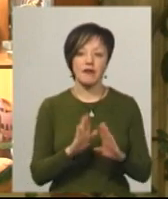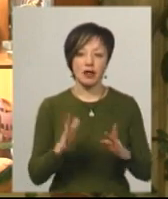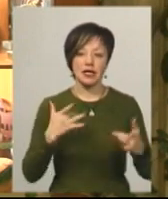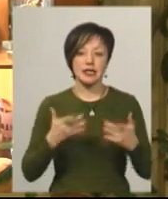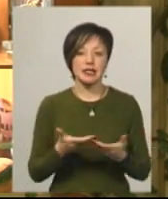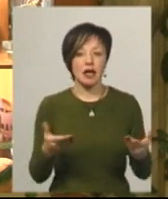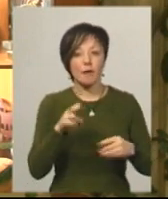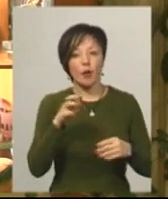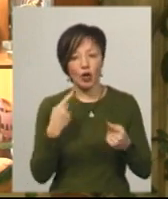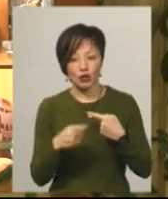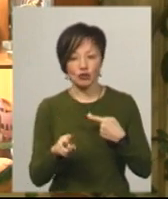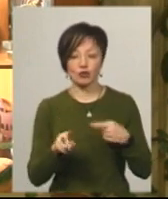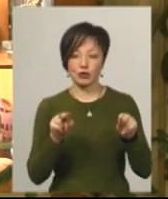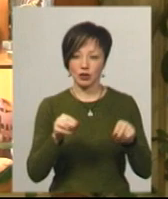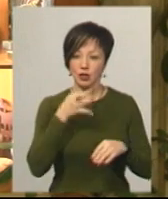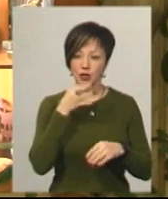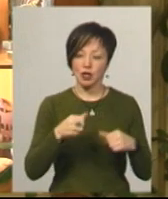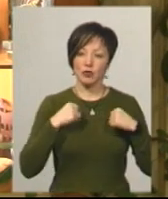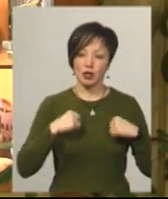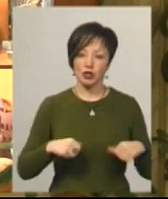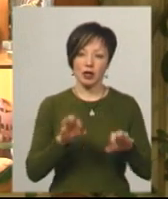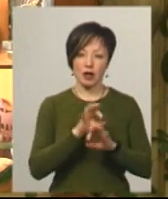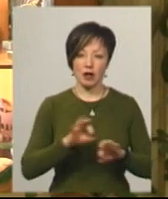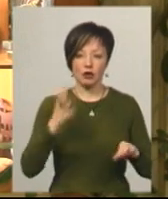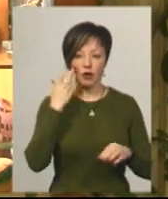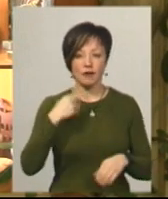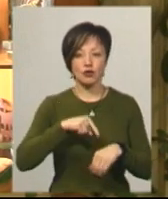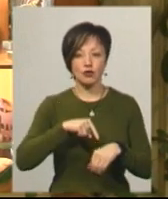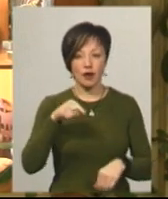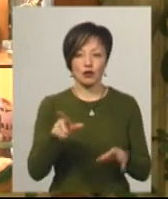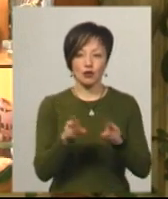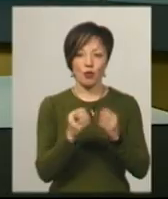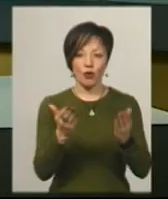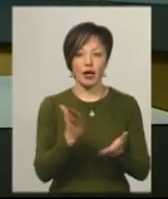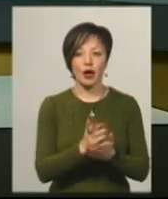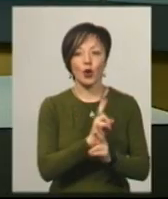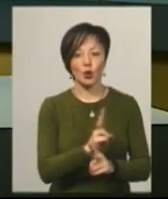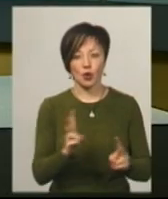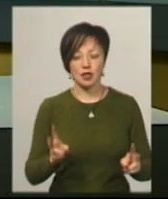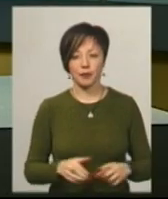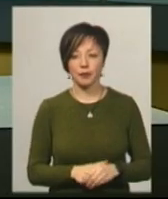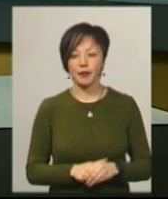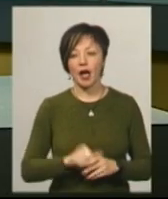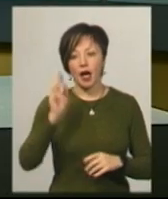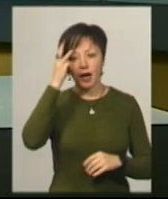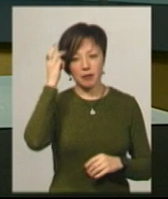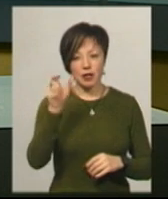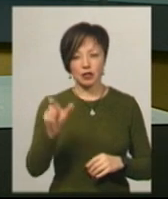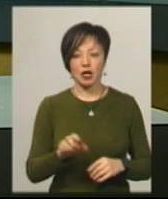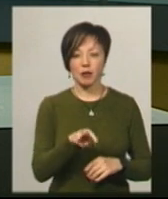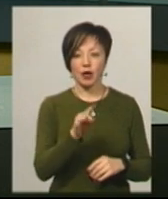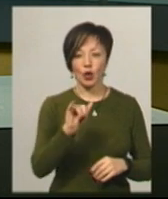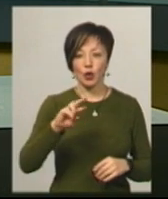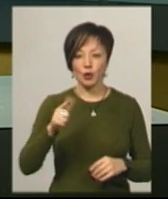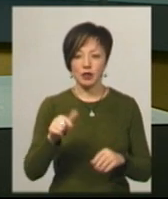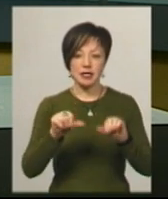по-іншому, відверто скажу. А так, спокійніше, класно, коли ти відчуваєш, що за тобою є хтось. Нагадаю, хмельничанка Марина Круть працює